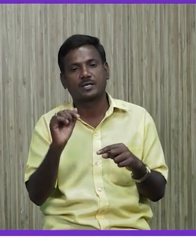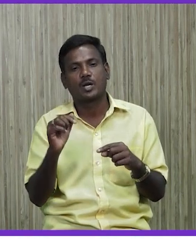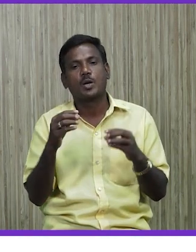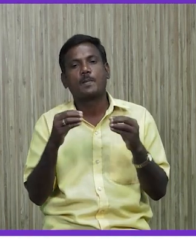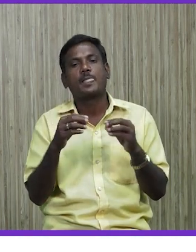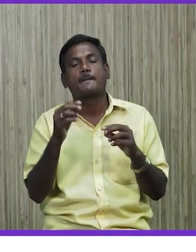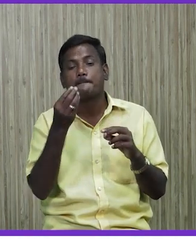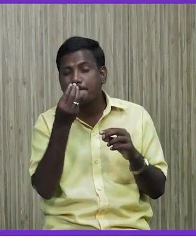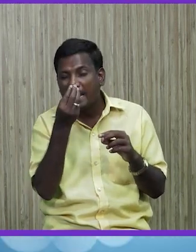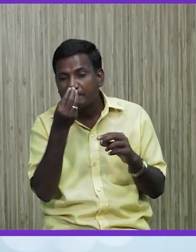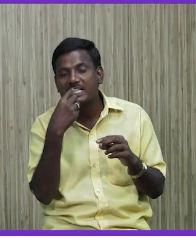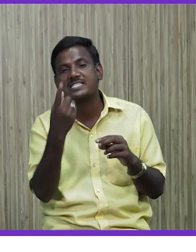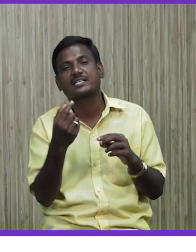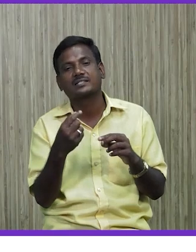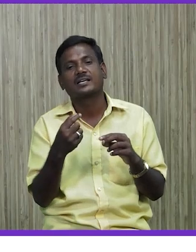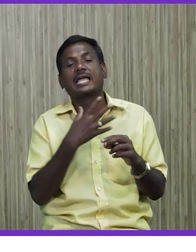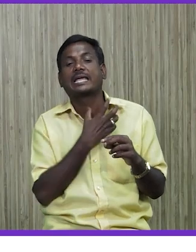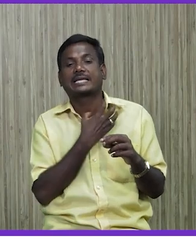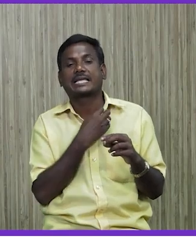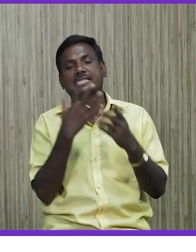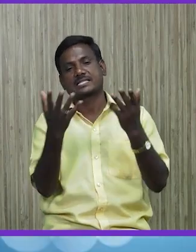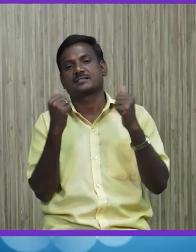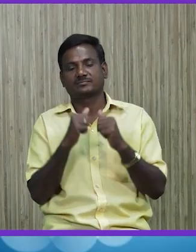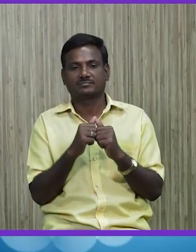மென் தசைகள் இதையர்